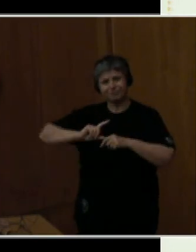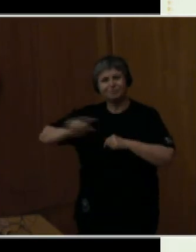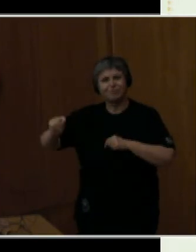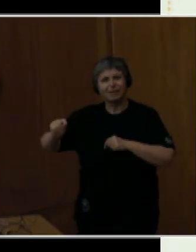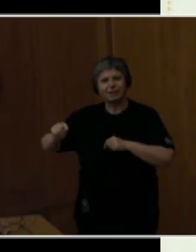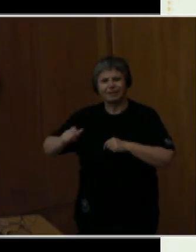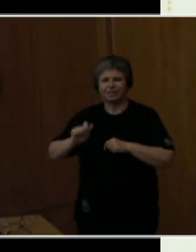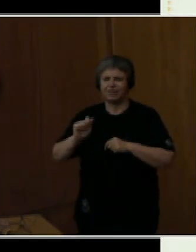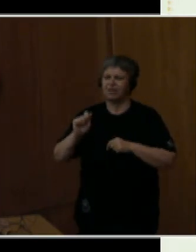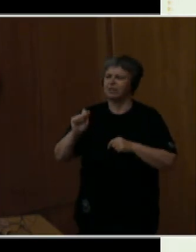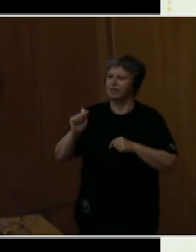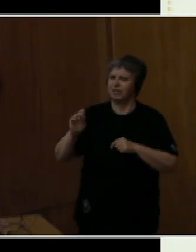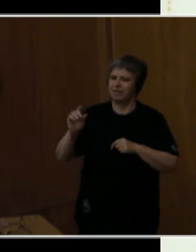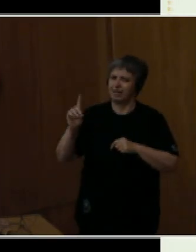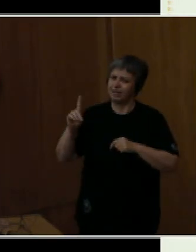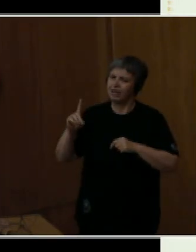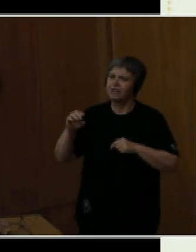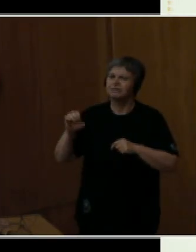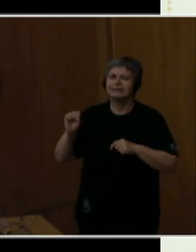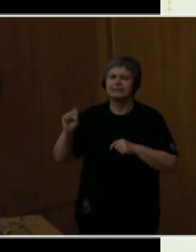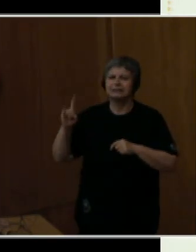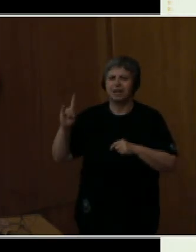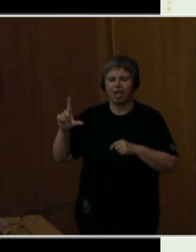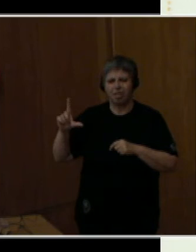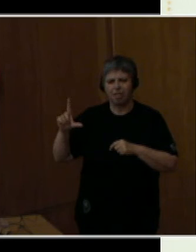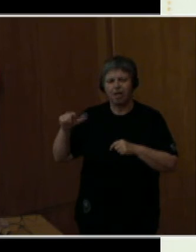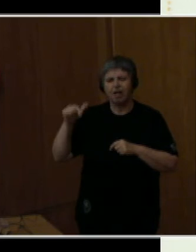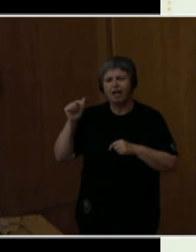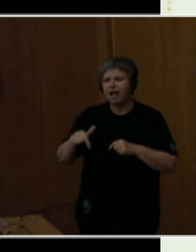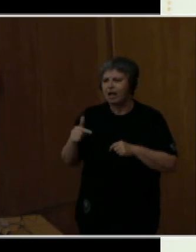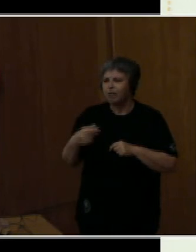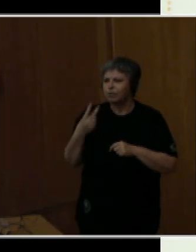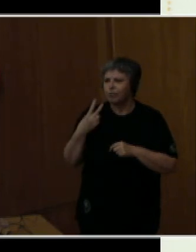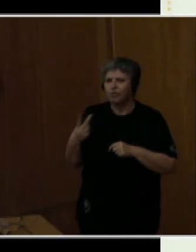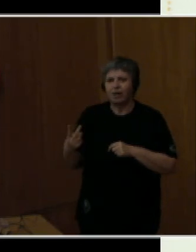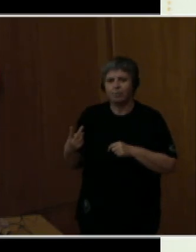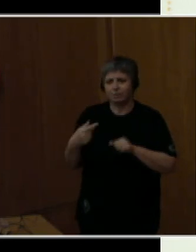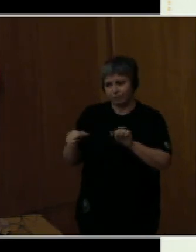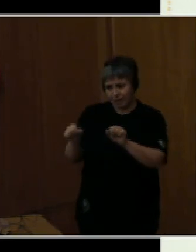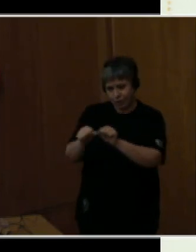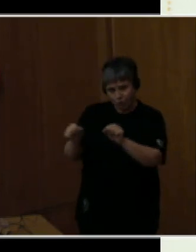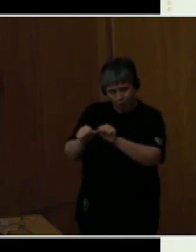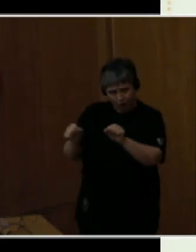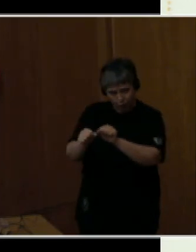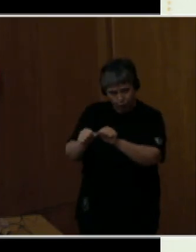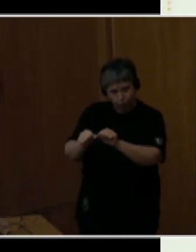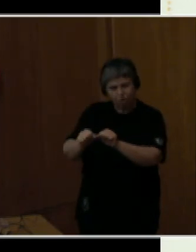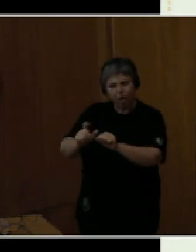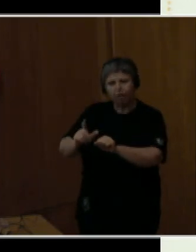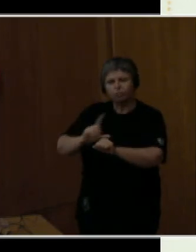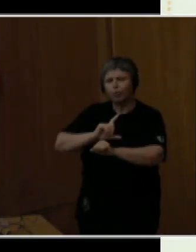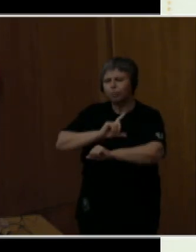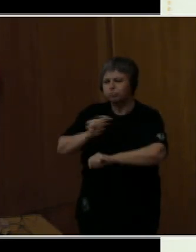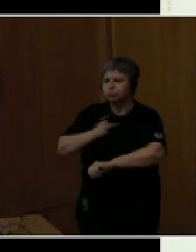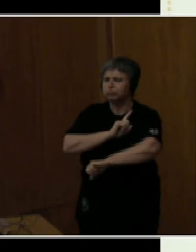τα 2 χιλιόμετρα έχει πάρα πολύ μεγάλη εξασθένιση, οπότε σημαίνει δραματική επιδείνωση της ποιότητας